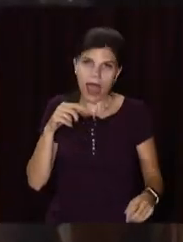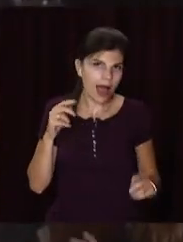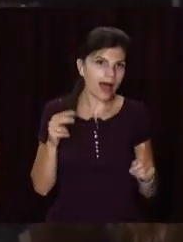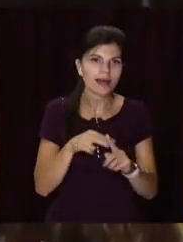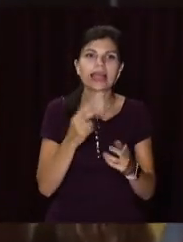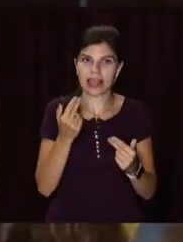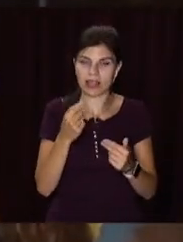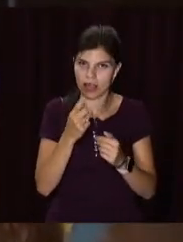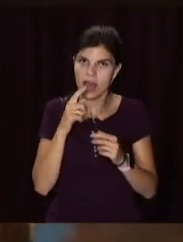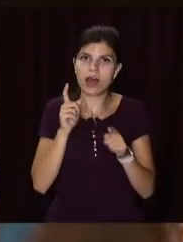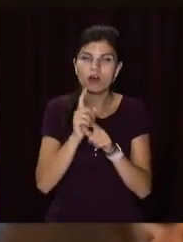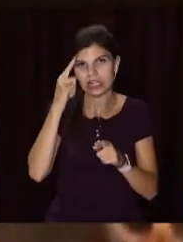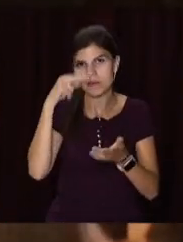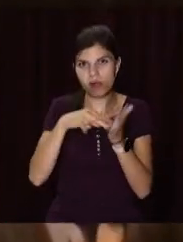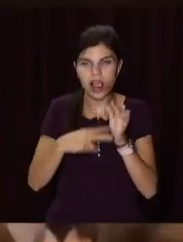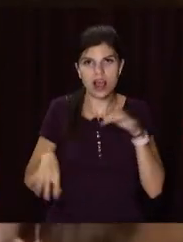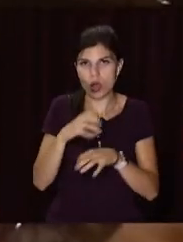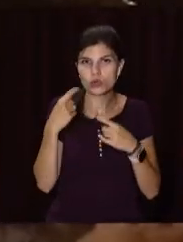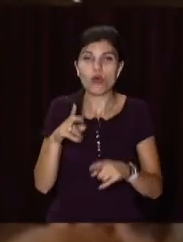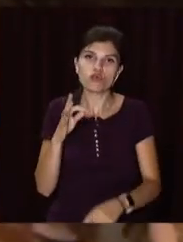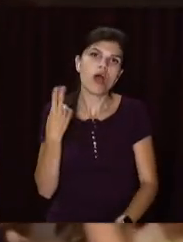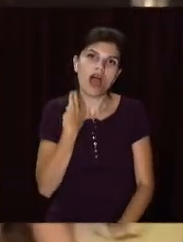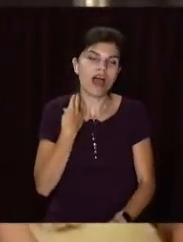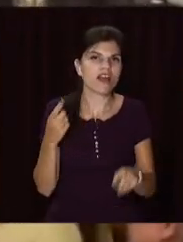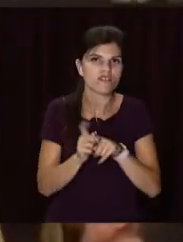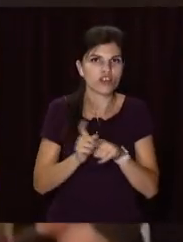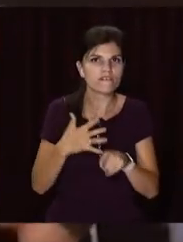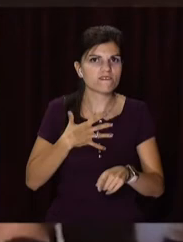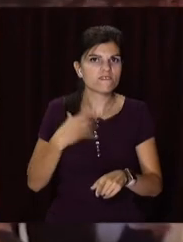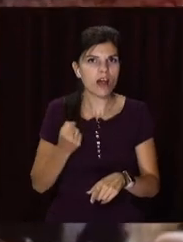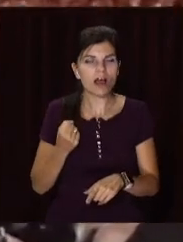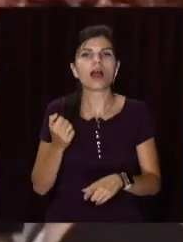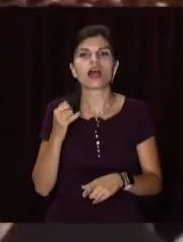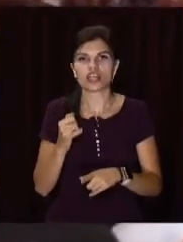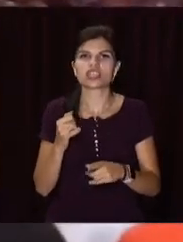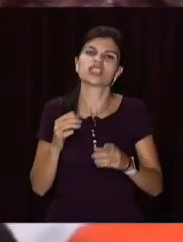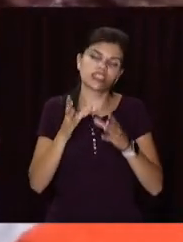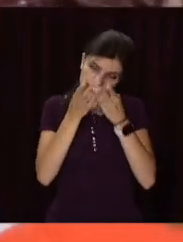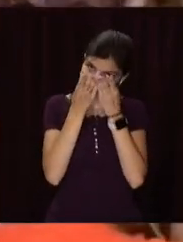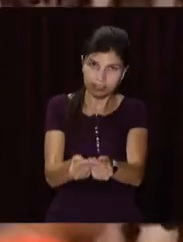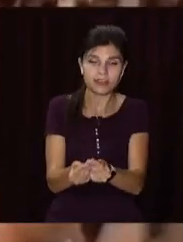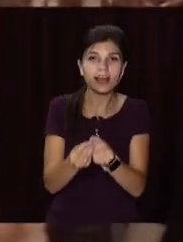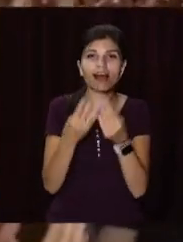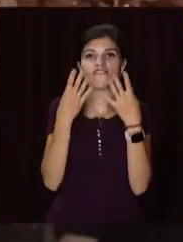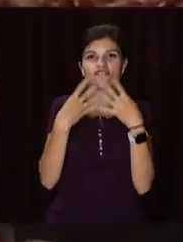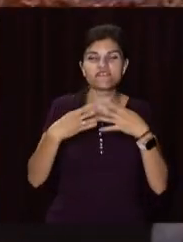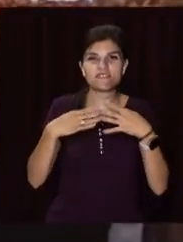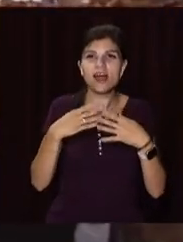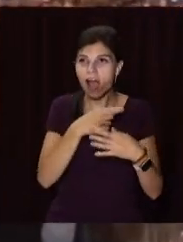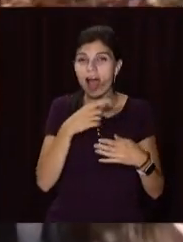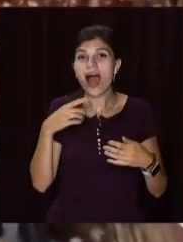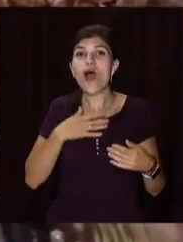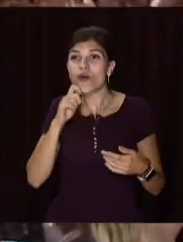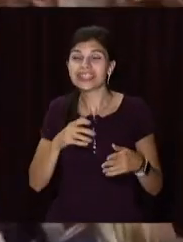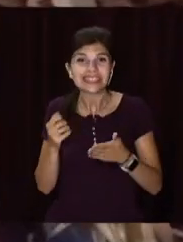що довелося змінювати тактику. Однак англійці видалися спритнішими і розпечатати їхні ворота нашій команді так і не